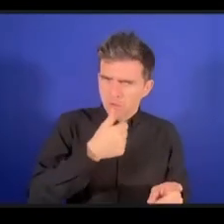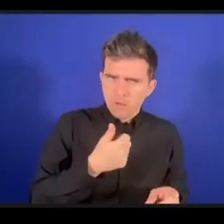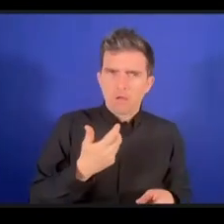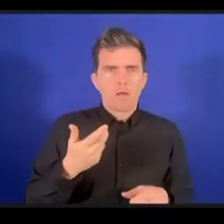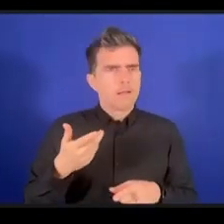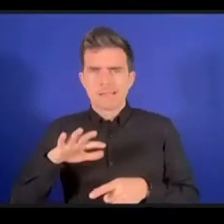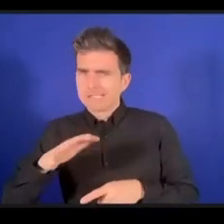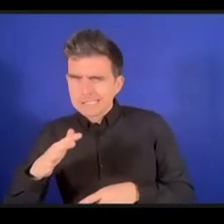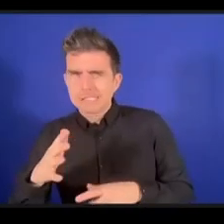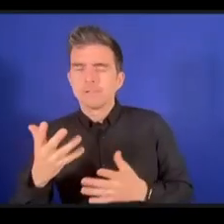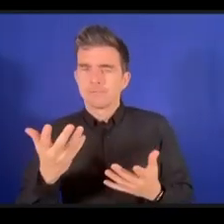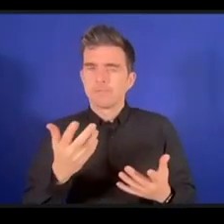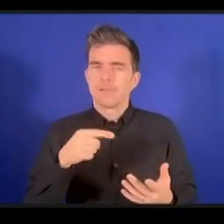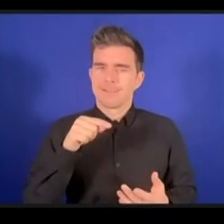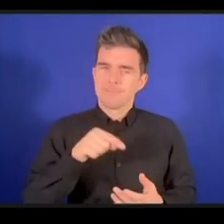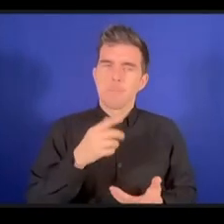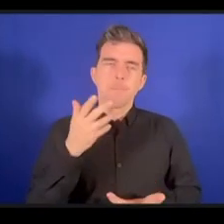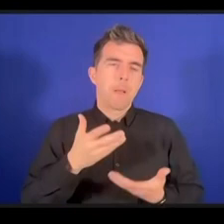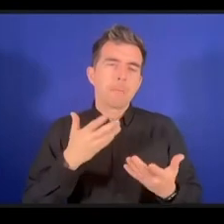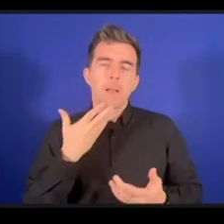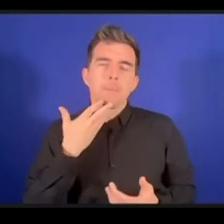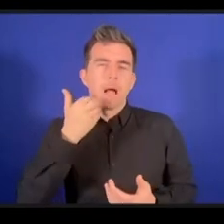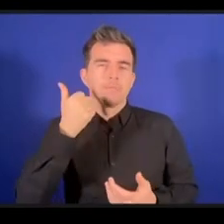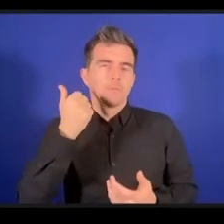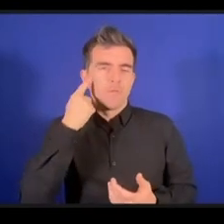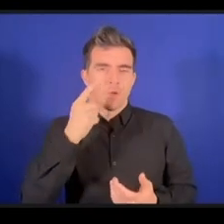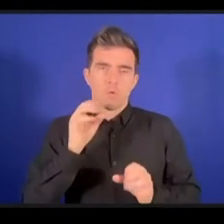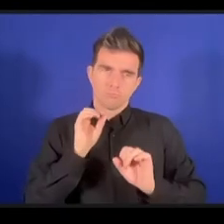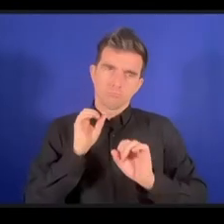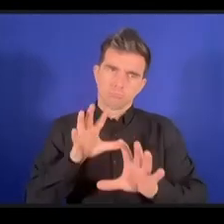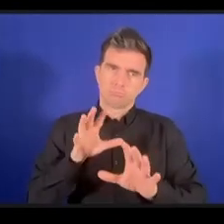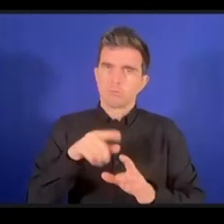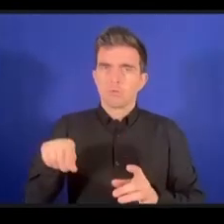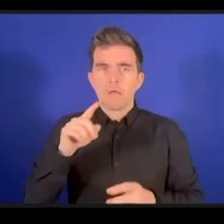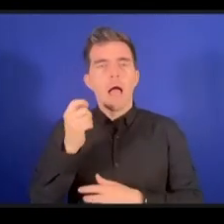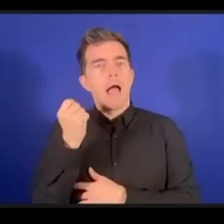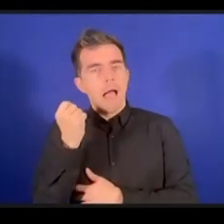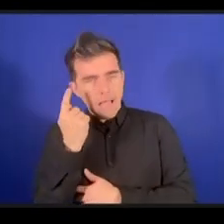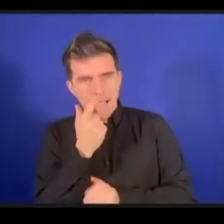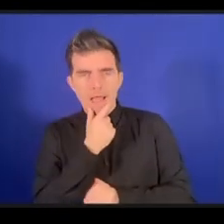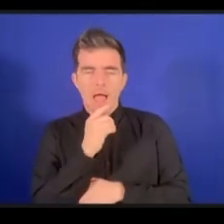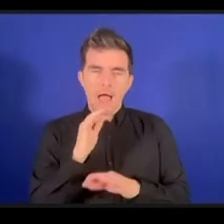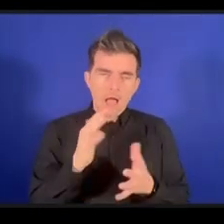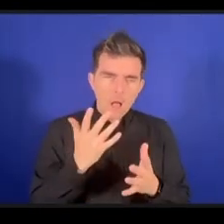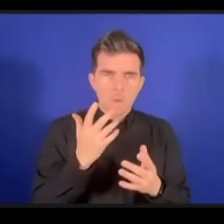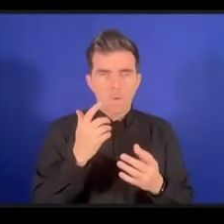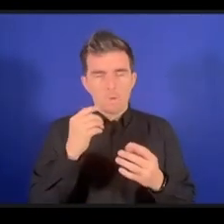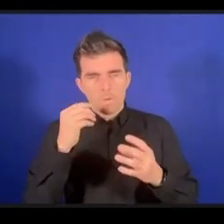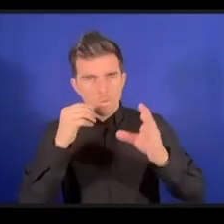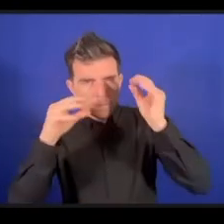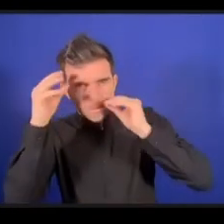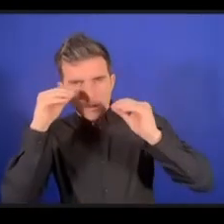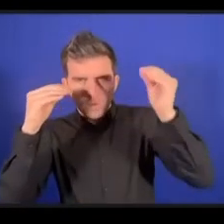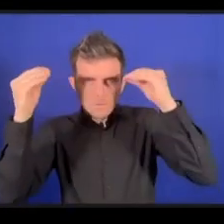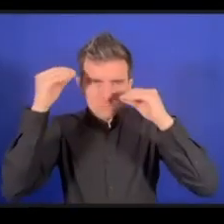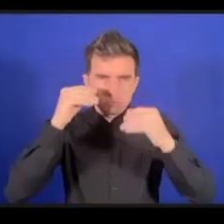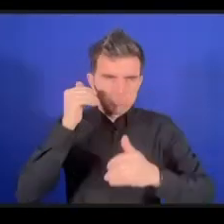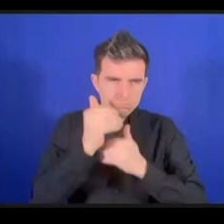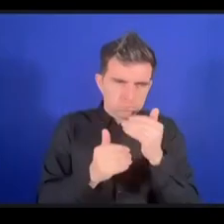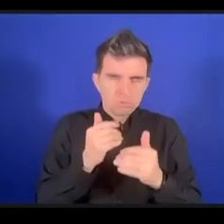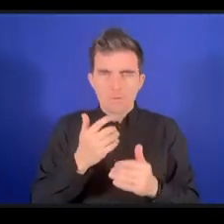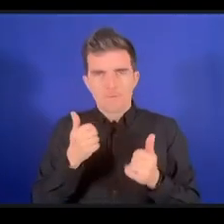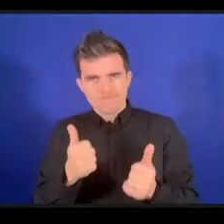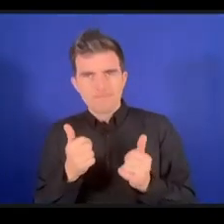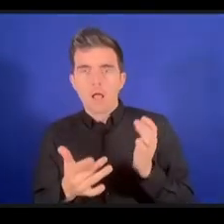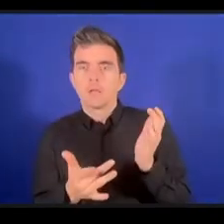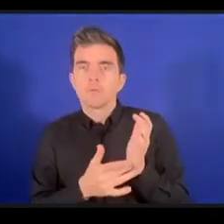助编程员他们能够在直觉上就懂得在开发技术的时候呢，如何让